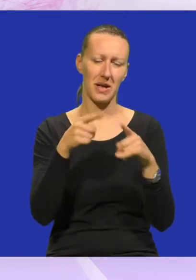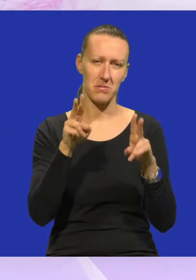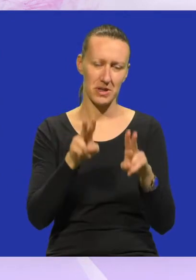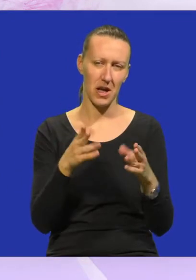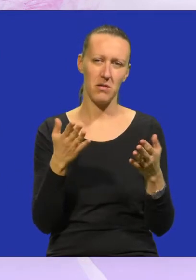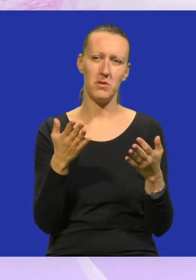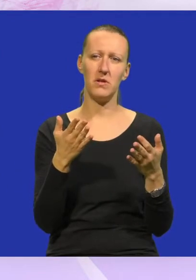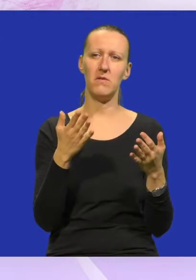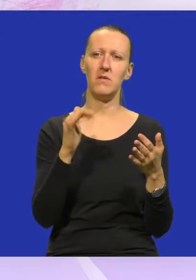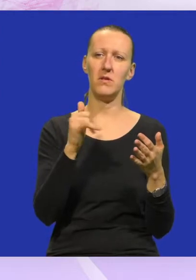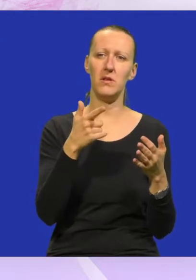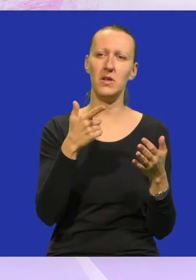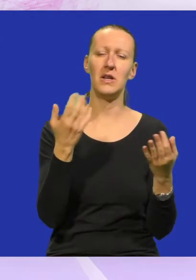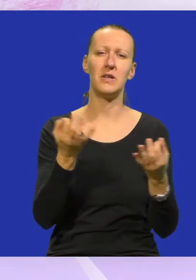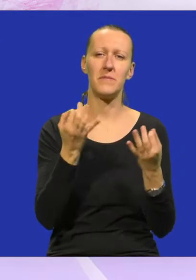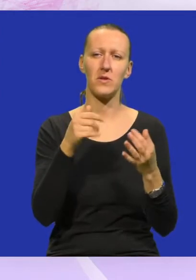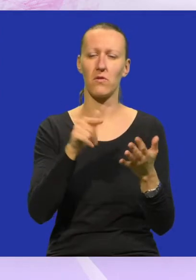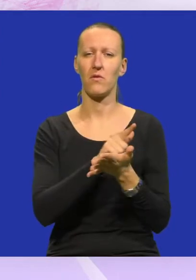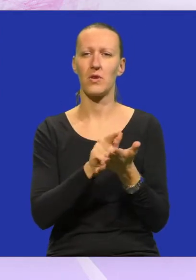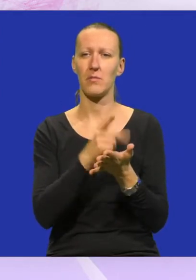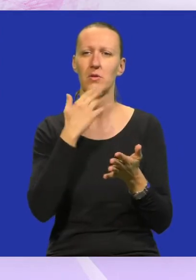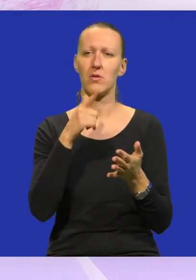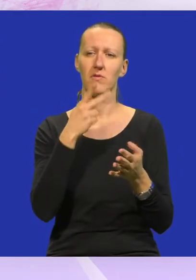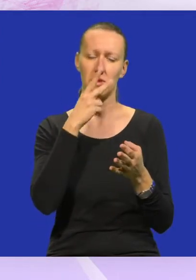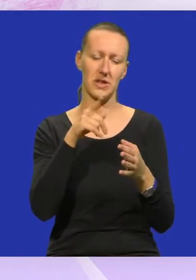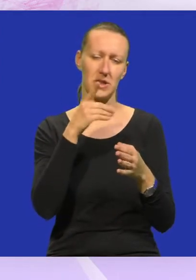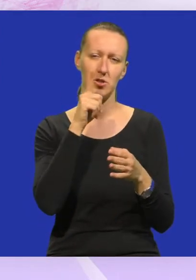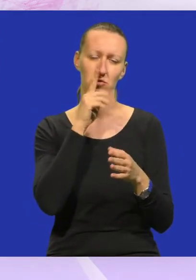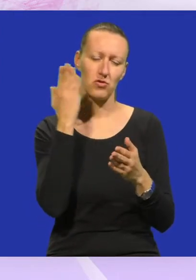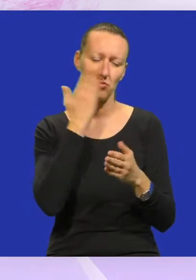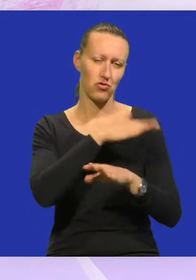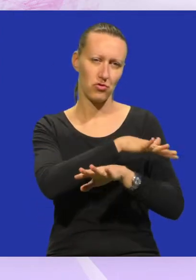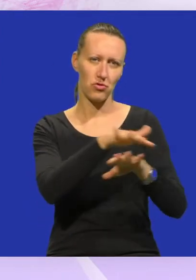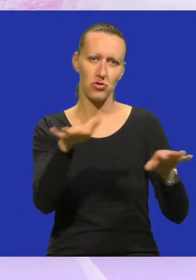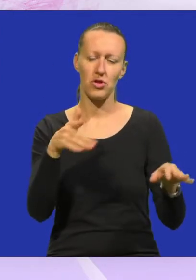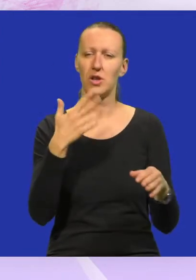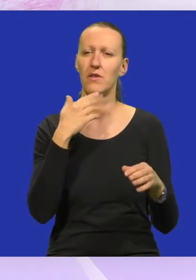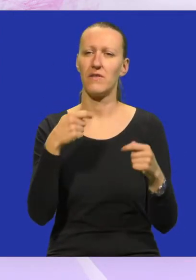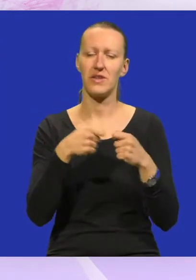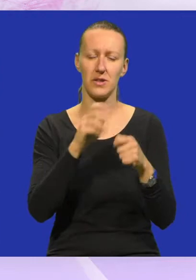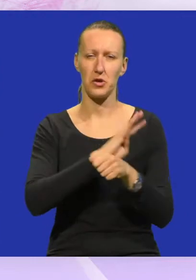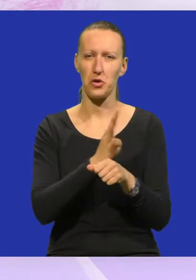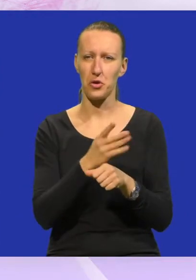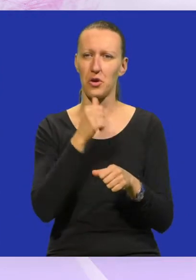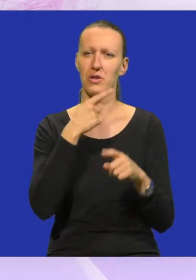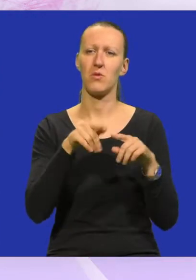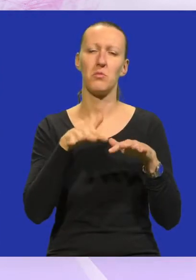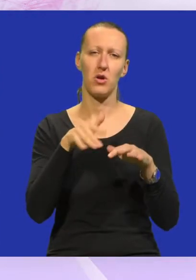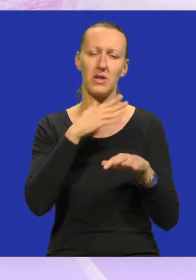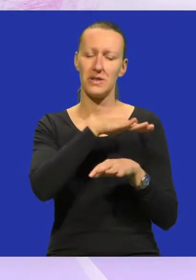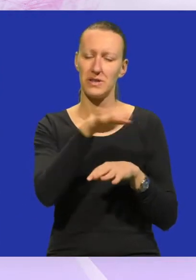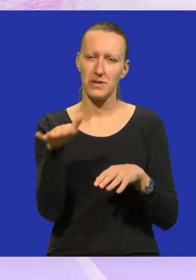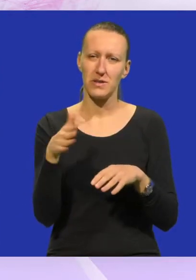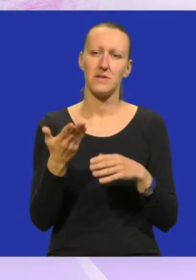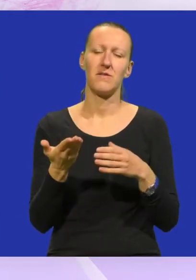zapravo je nekako u ovo doba dok je zavladala tišina što se same korone tiče i zbog potresa i